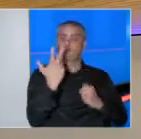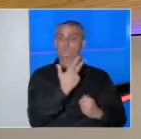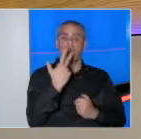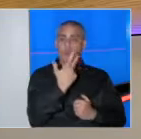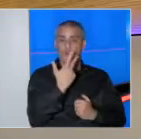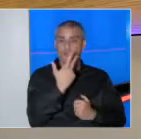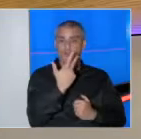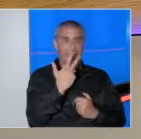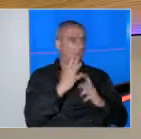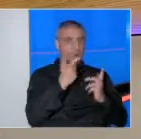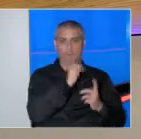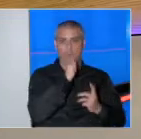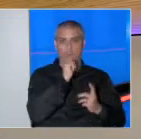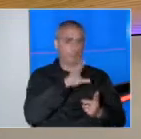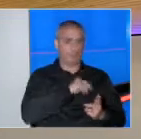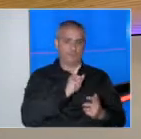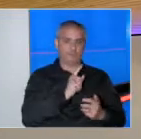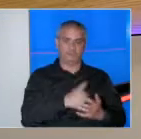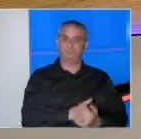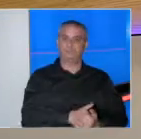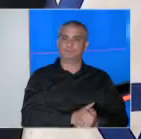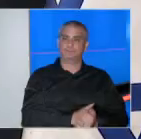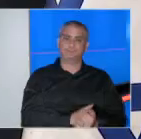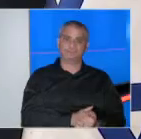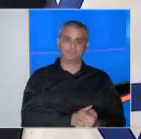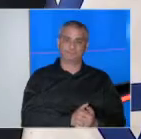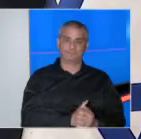משולשת. ומדוע? הוא לא הסכים לה. הנה.